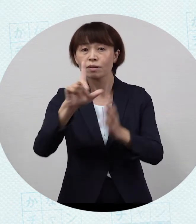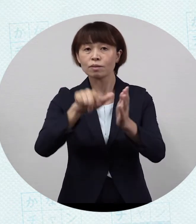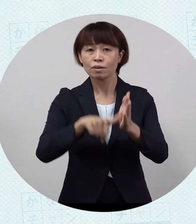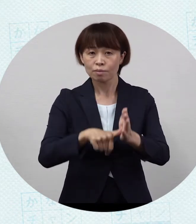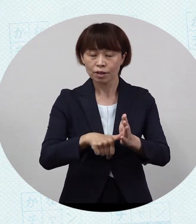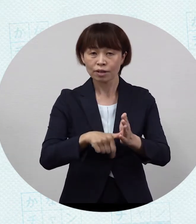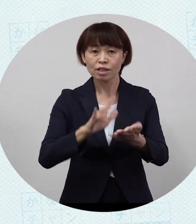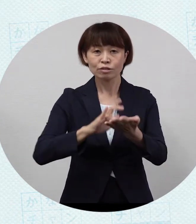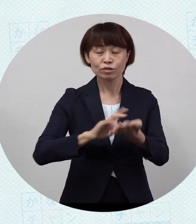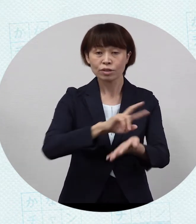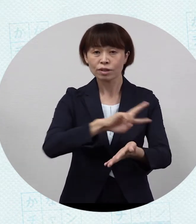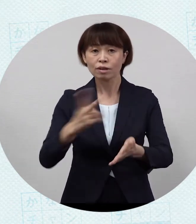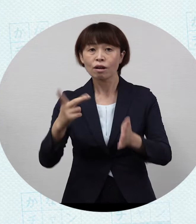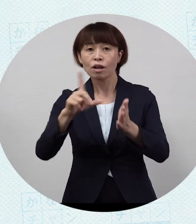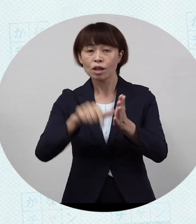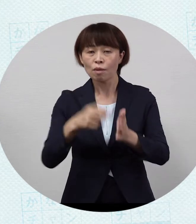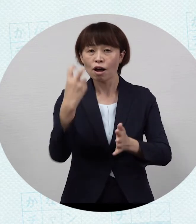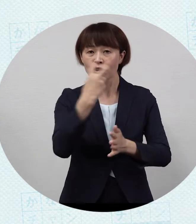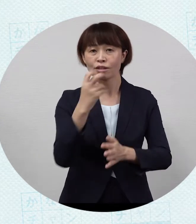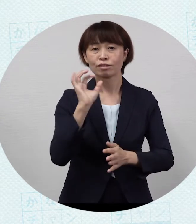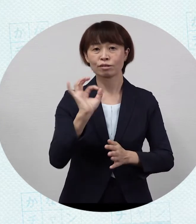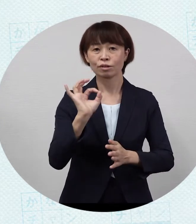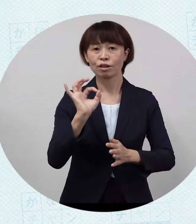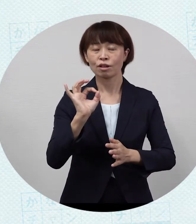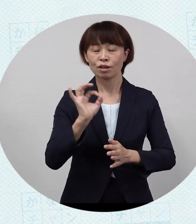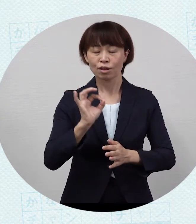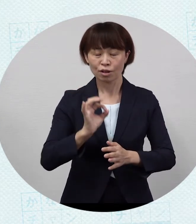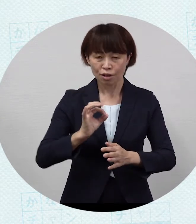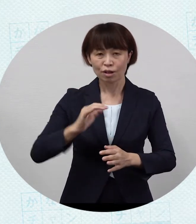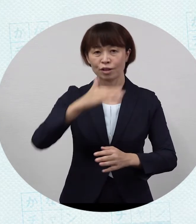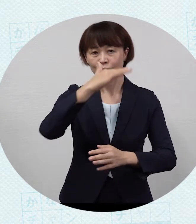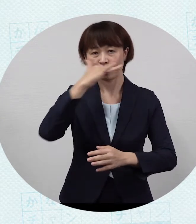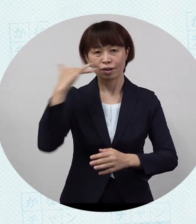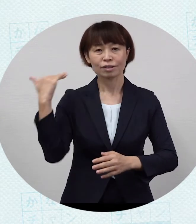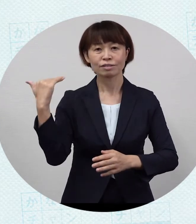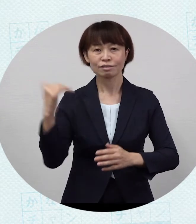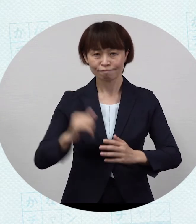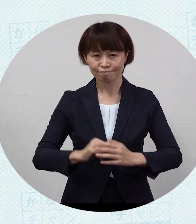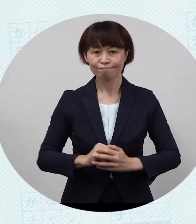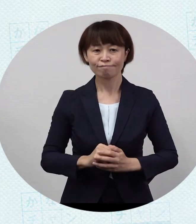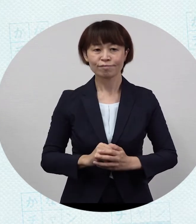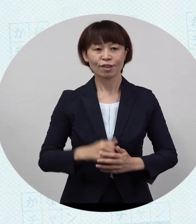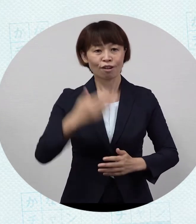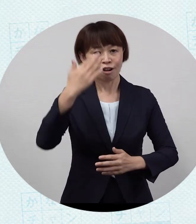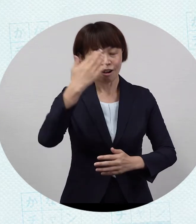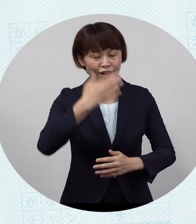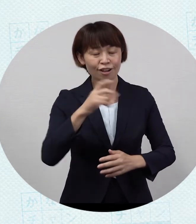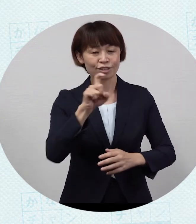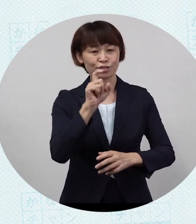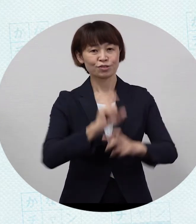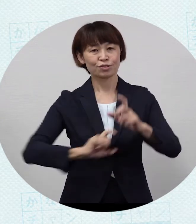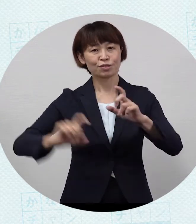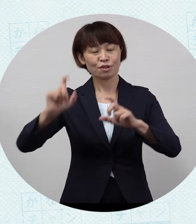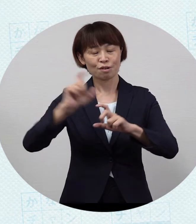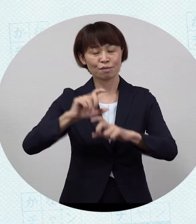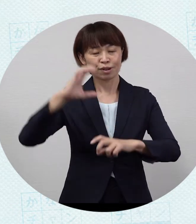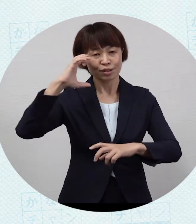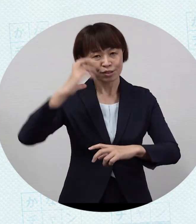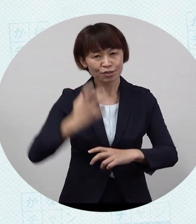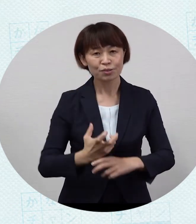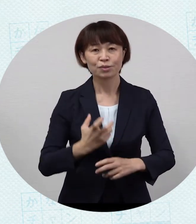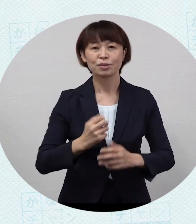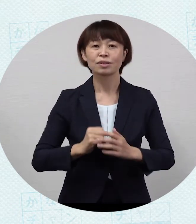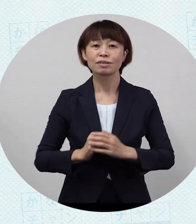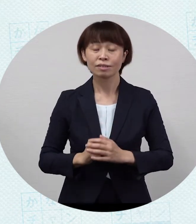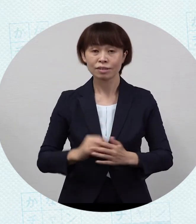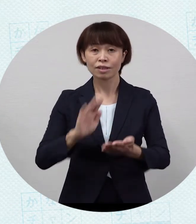でパッと対応できるというね、大変な優れものであります。 すごいです、検査の数が10倍になるということで、県